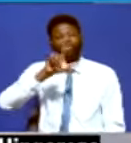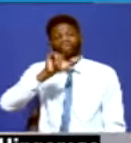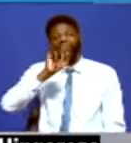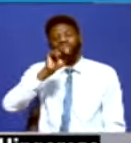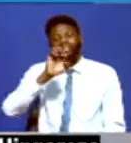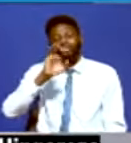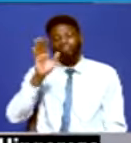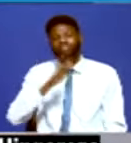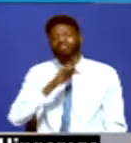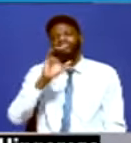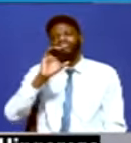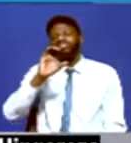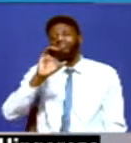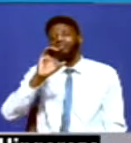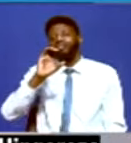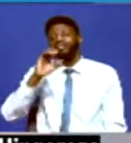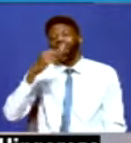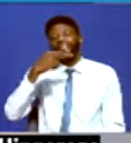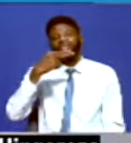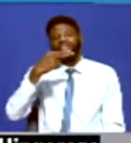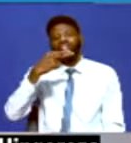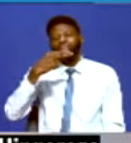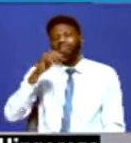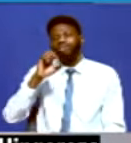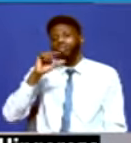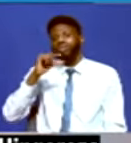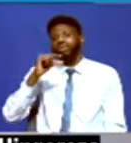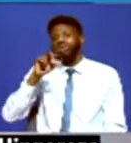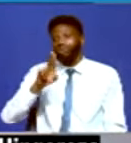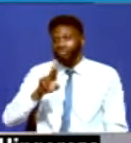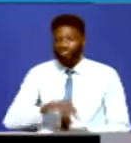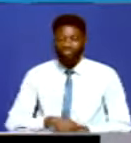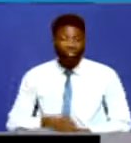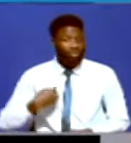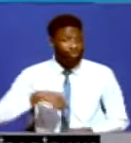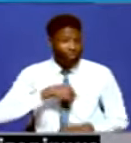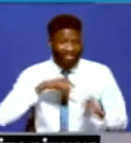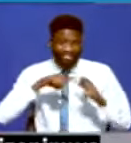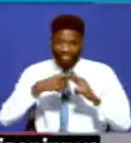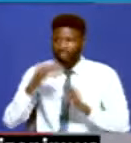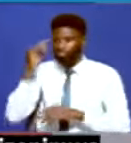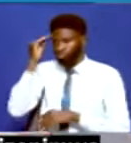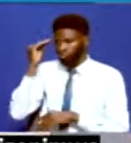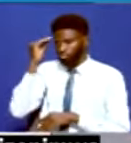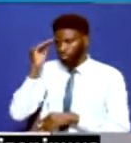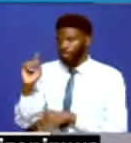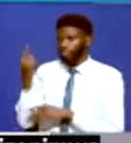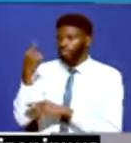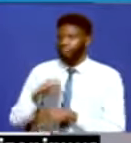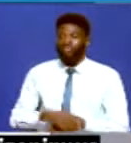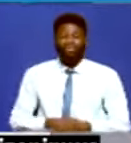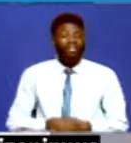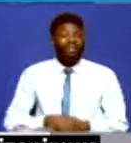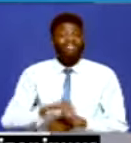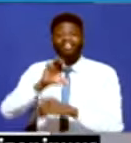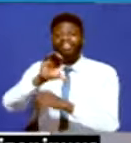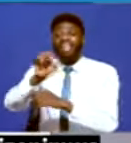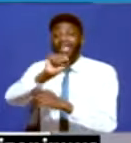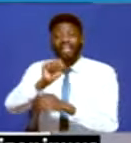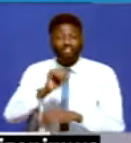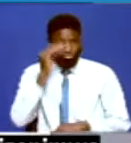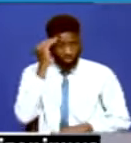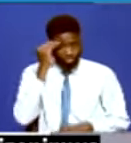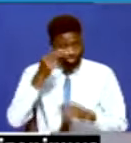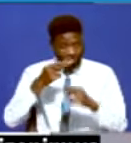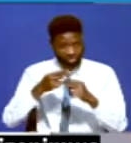Sheghu. Tunaanza na masuala ya elimu. Waziri wa elimu Profesa George Magoha